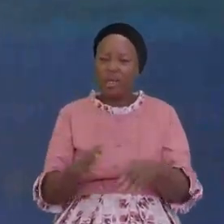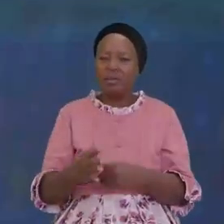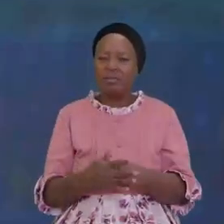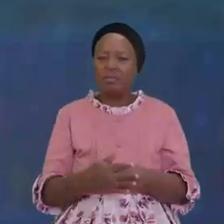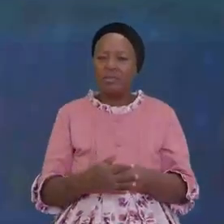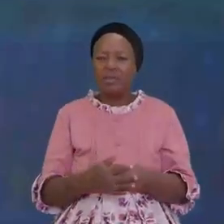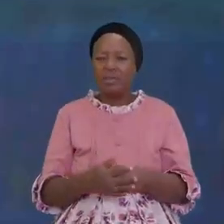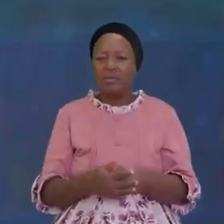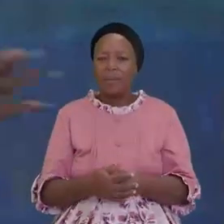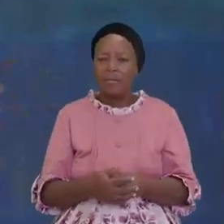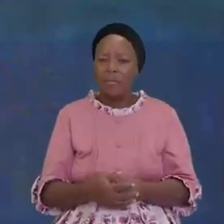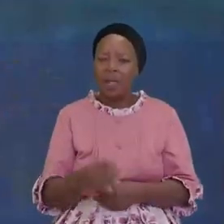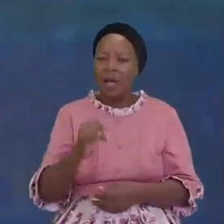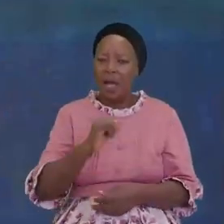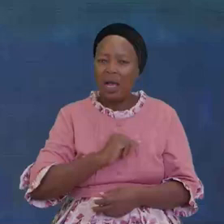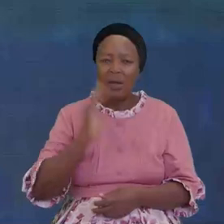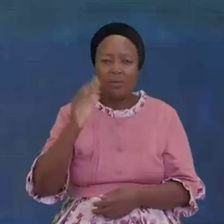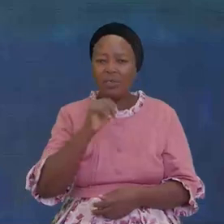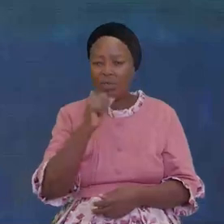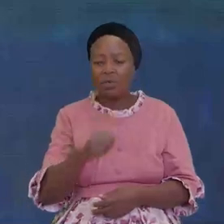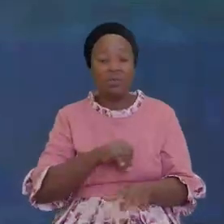Et tu continues jusqu'à ta mort.